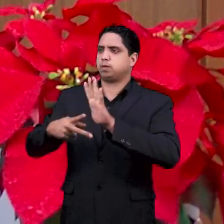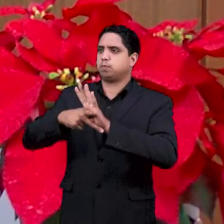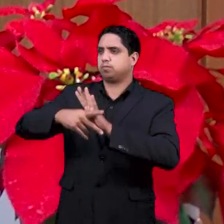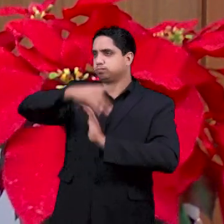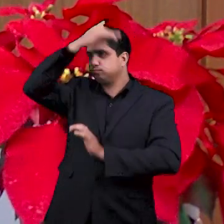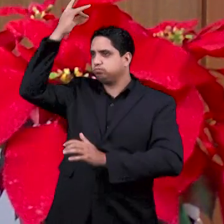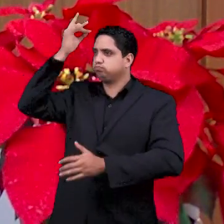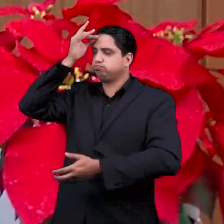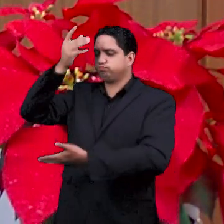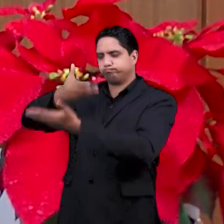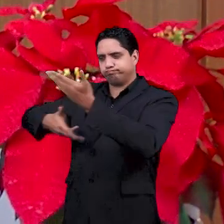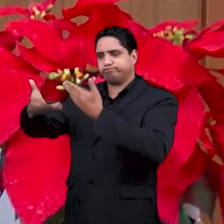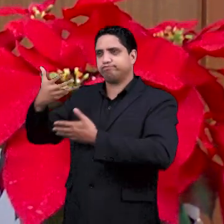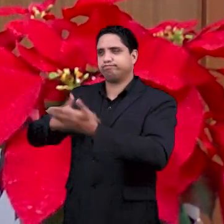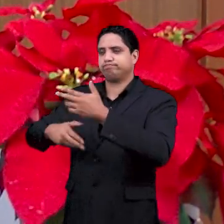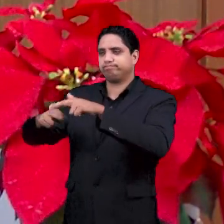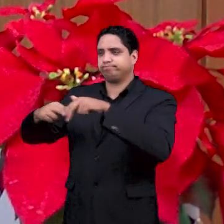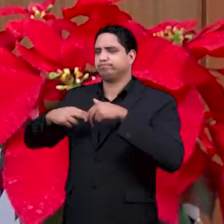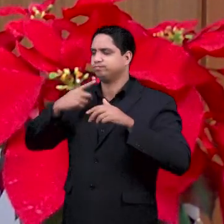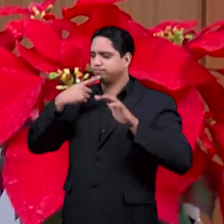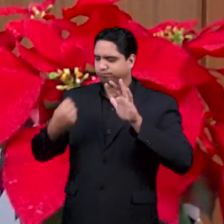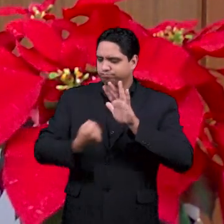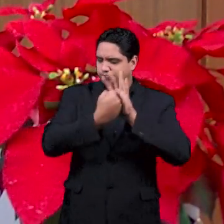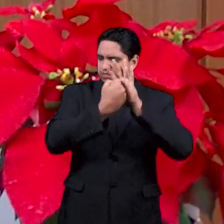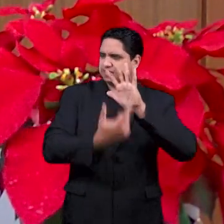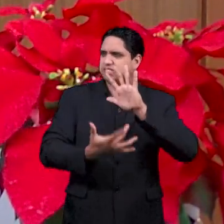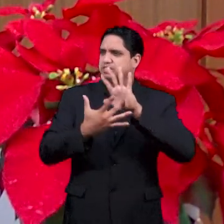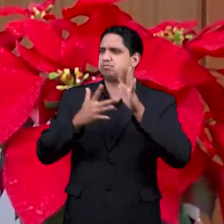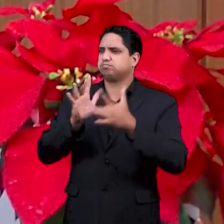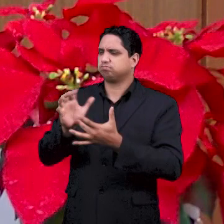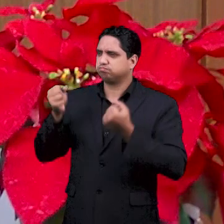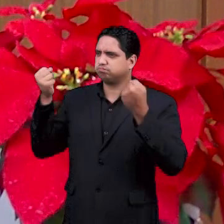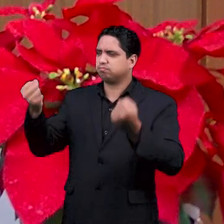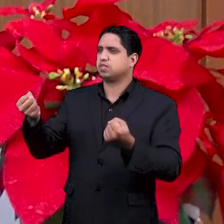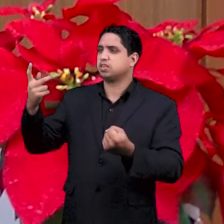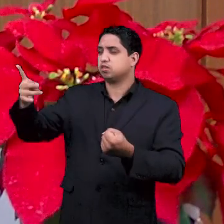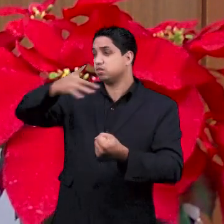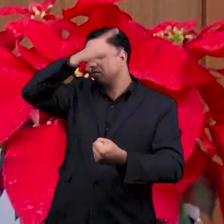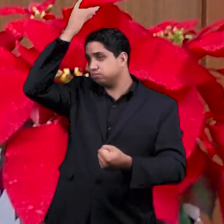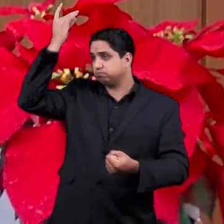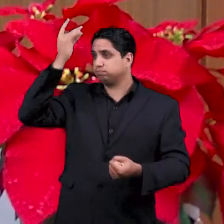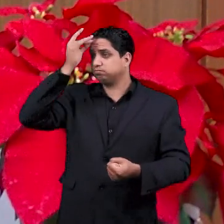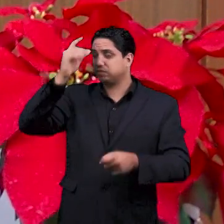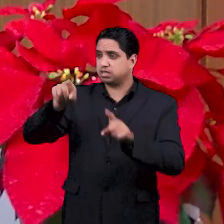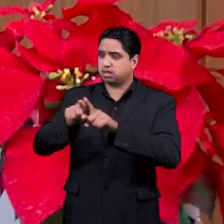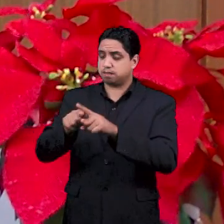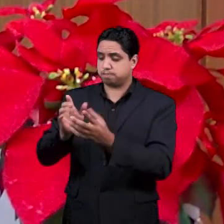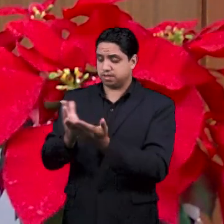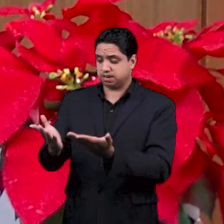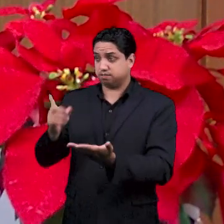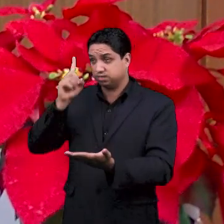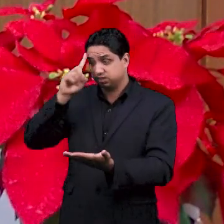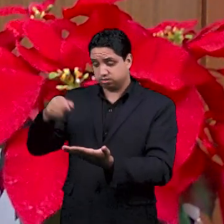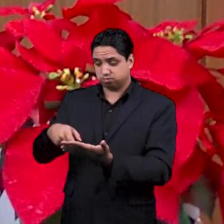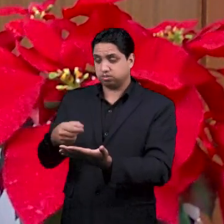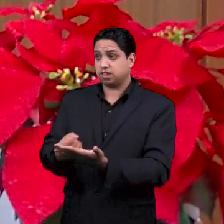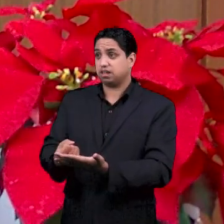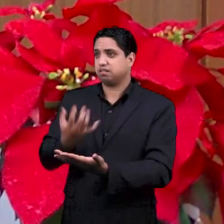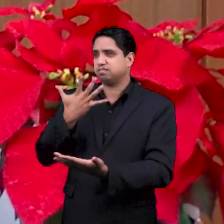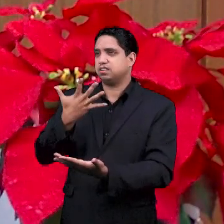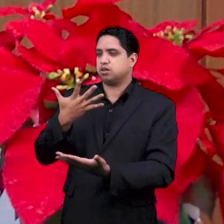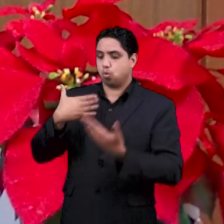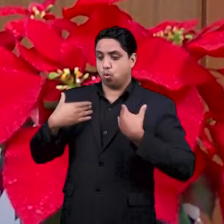Евангелие, продиктованное Духом Святым, через силу крови Иисуса, через